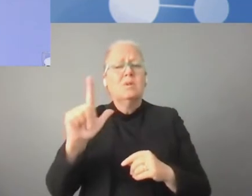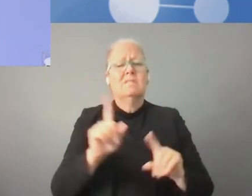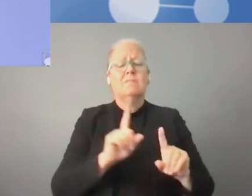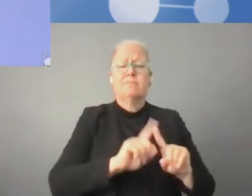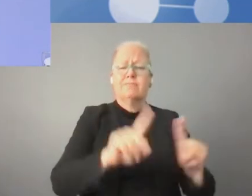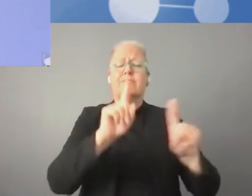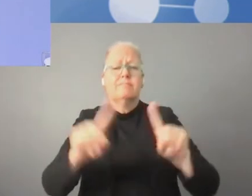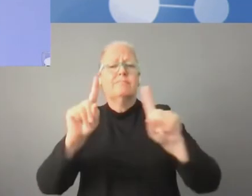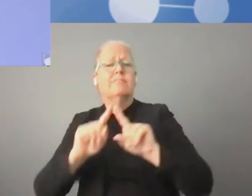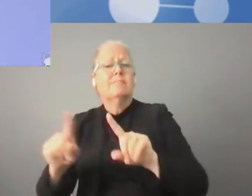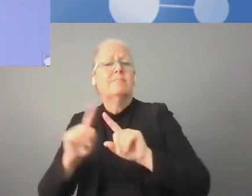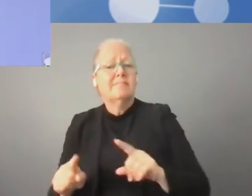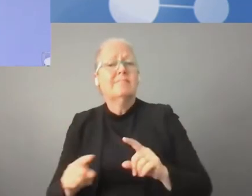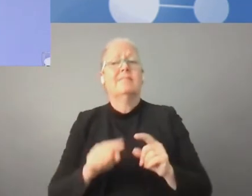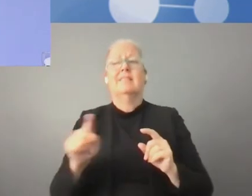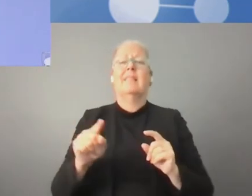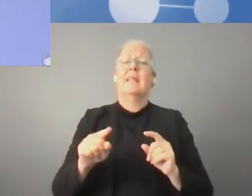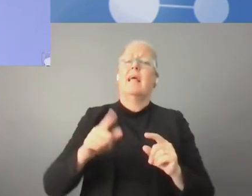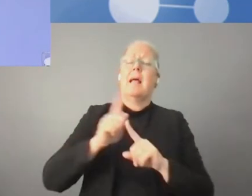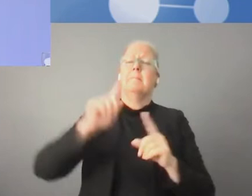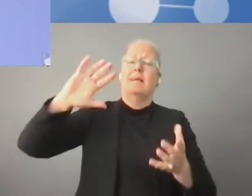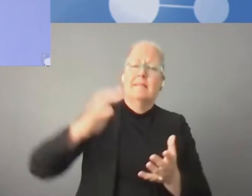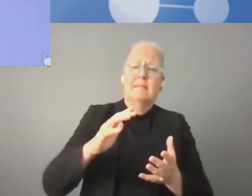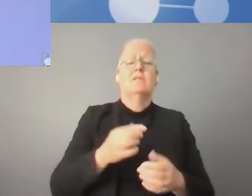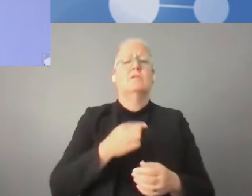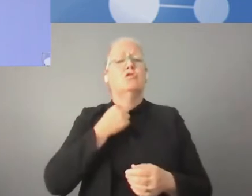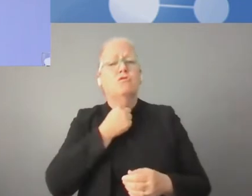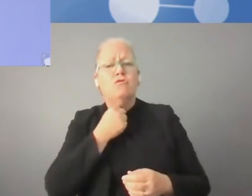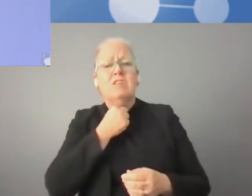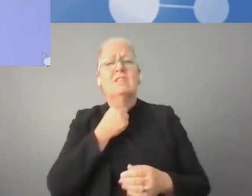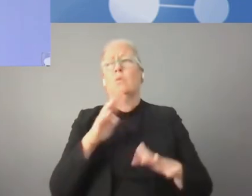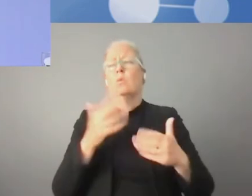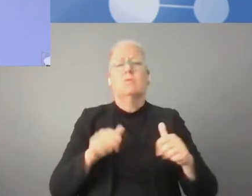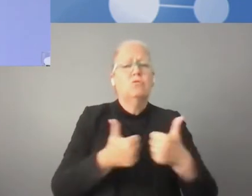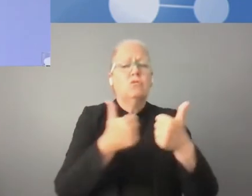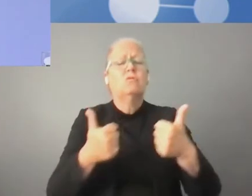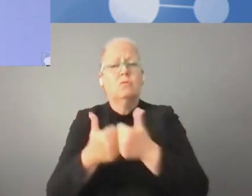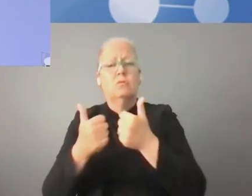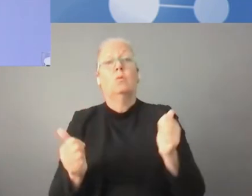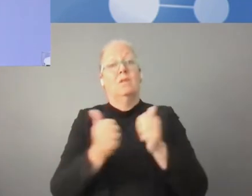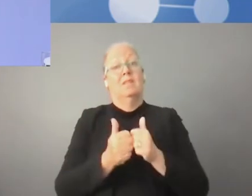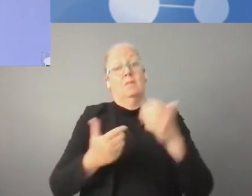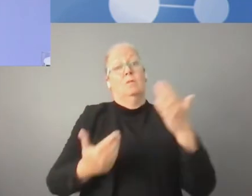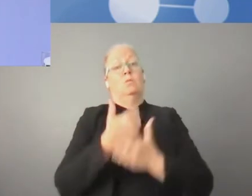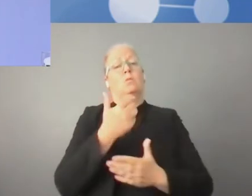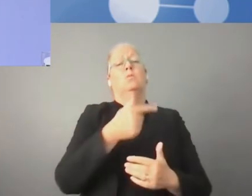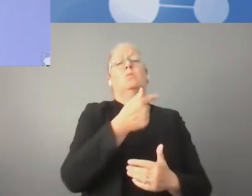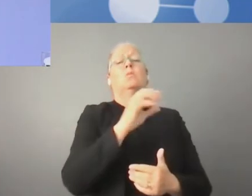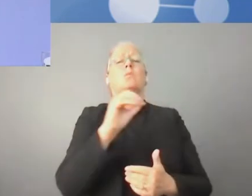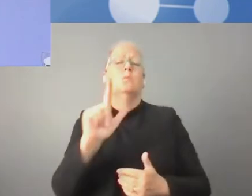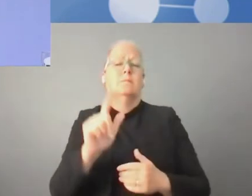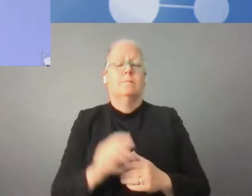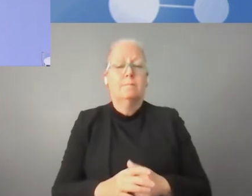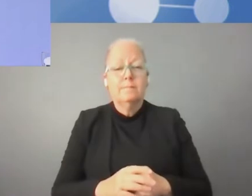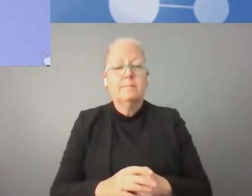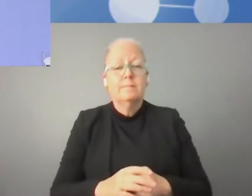的差别，有新的技术、新的工具，我们可以面临这些挑战，面临这些能